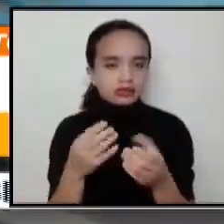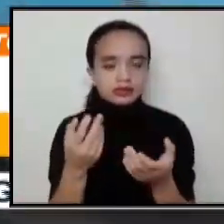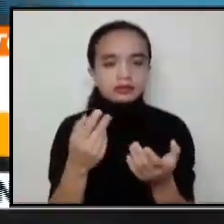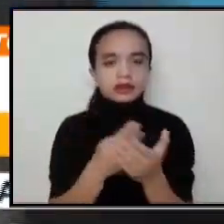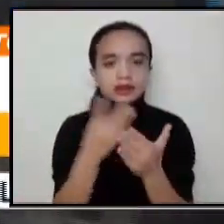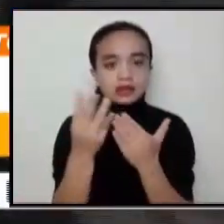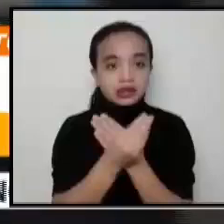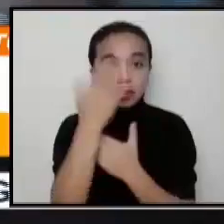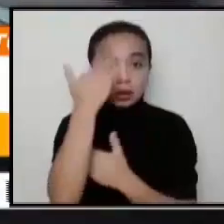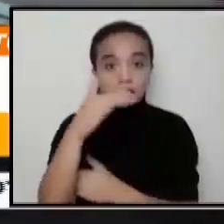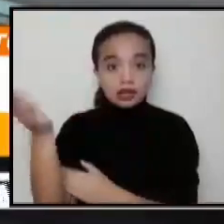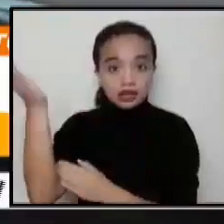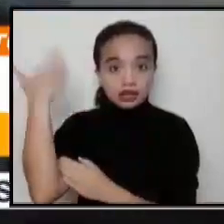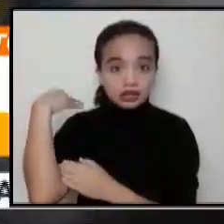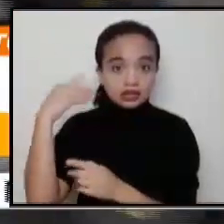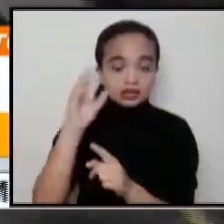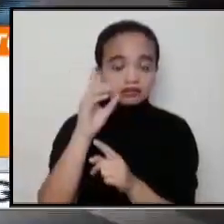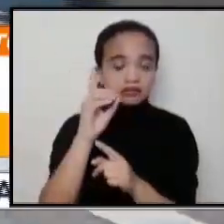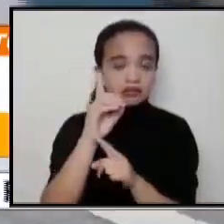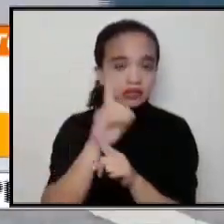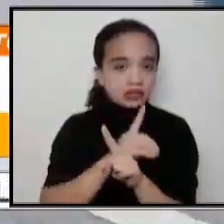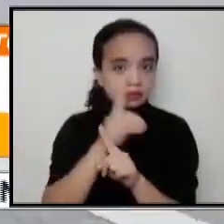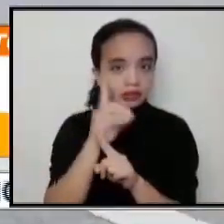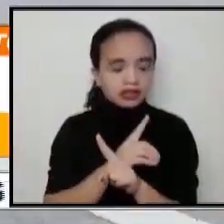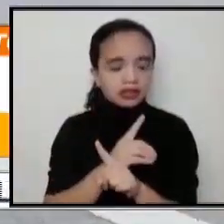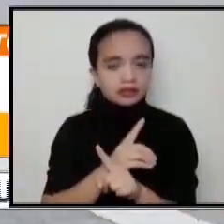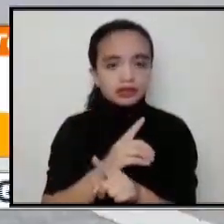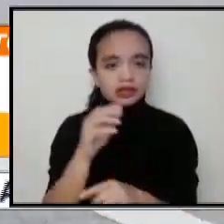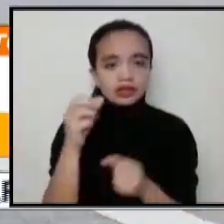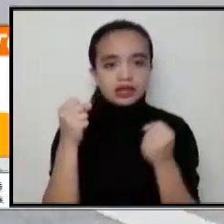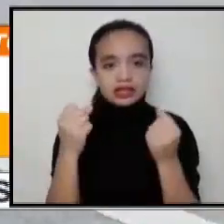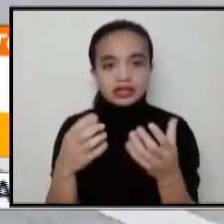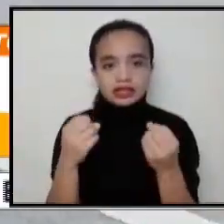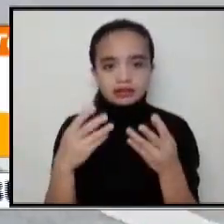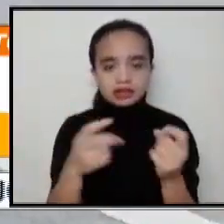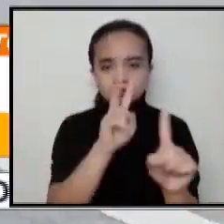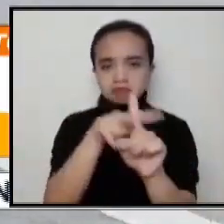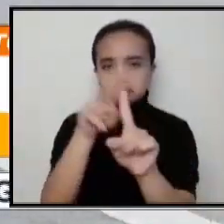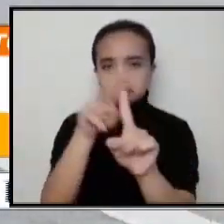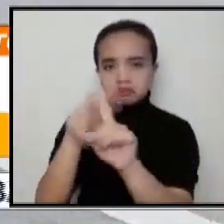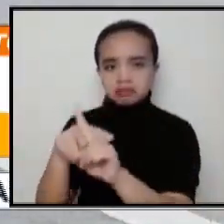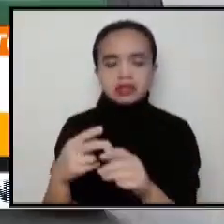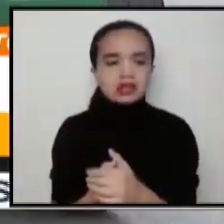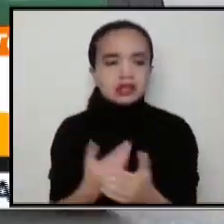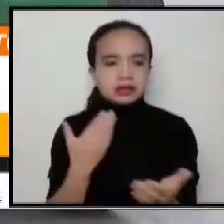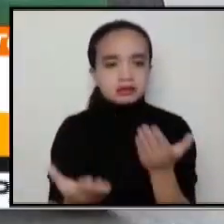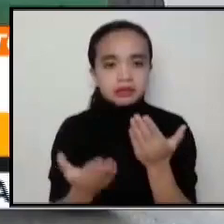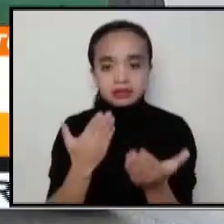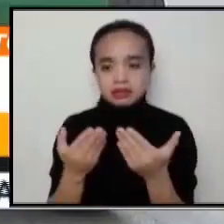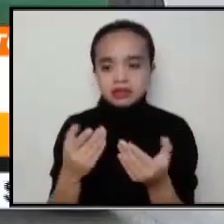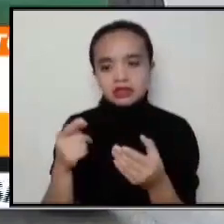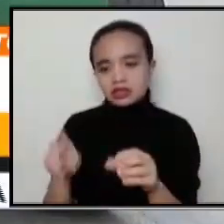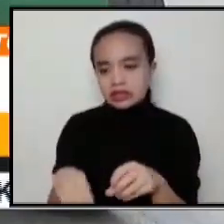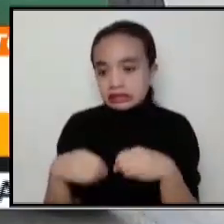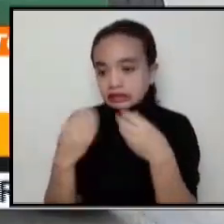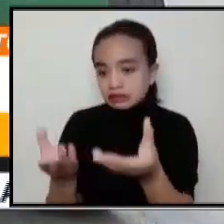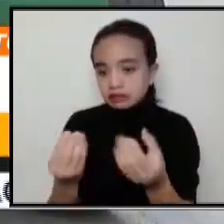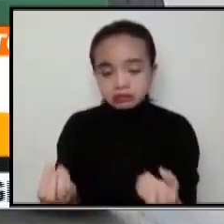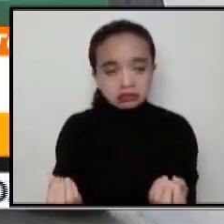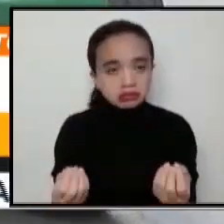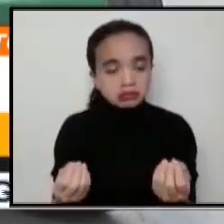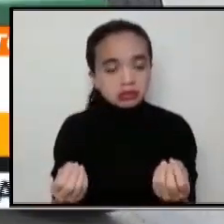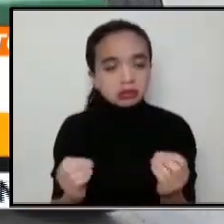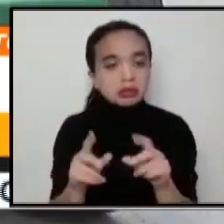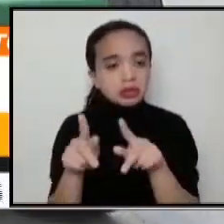yung the whole month of December, ang daming kumabol. So siguro mabibigyan sila ng oportunidad na sumama sa